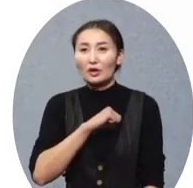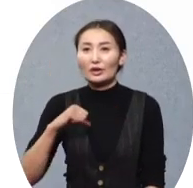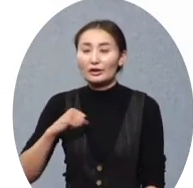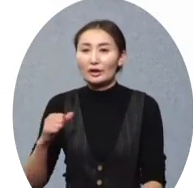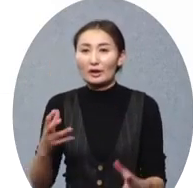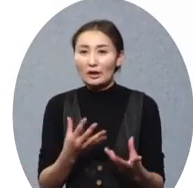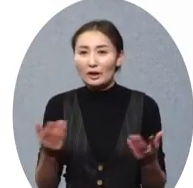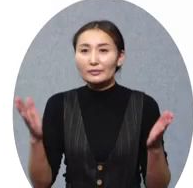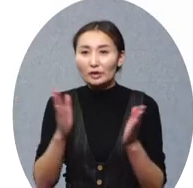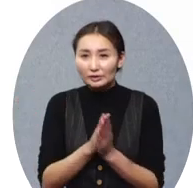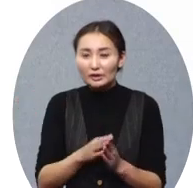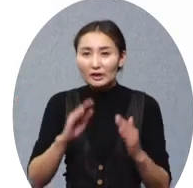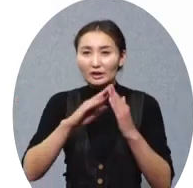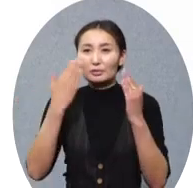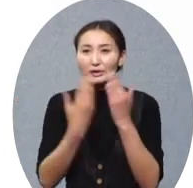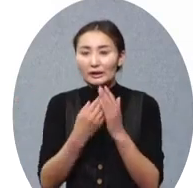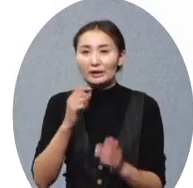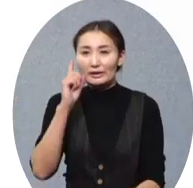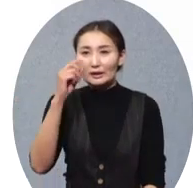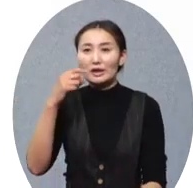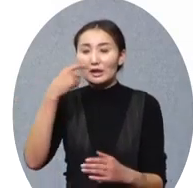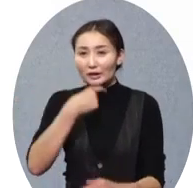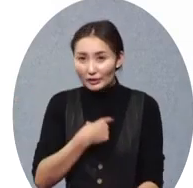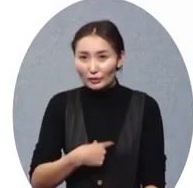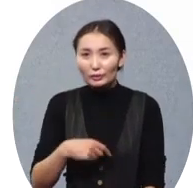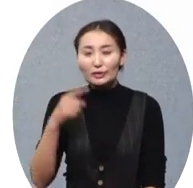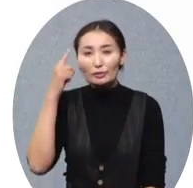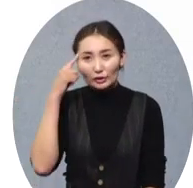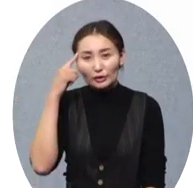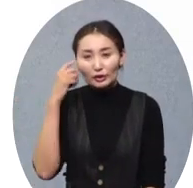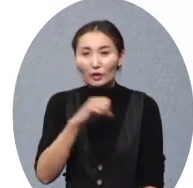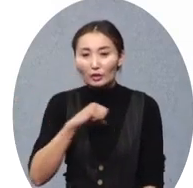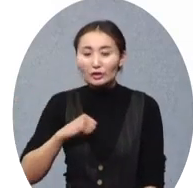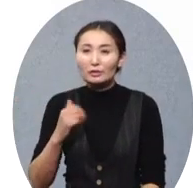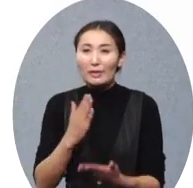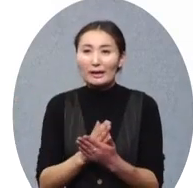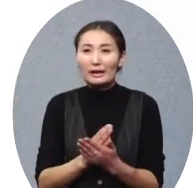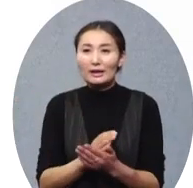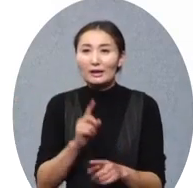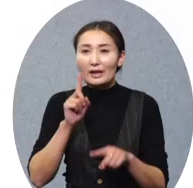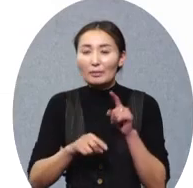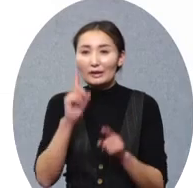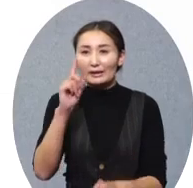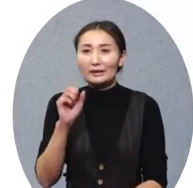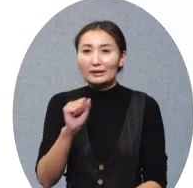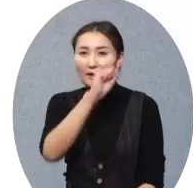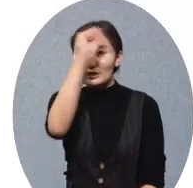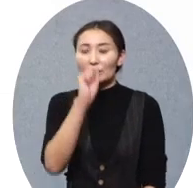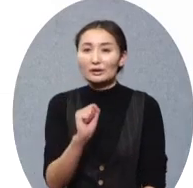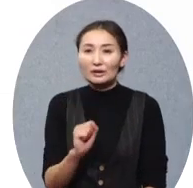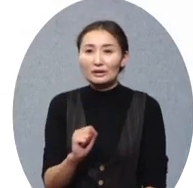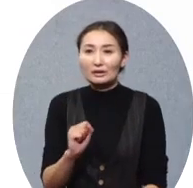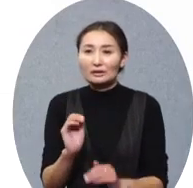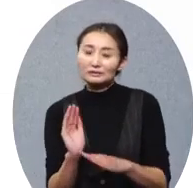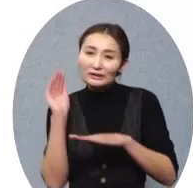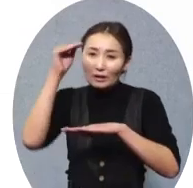одоо өөрийгөө хамт олон гэр бүлийн нэг гишүүн гэж үзэх, за өөр тохиолдсон альва нэгэн асуудлыг одоо даван